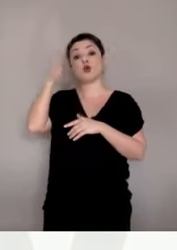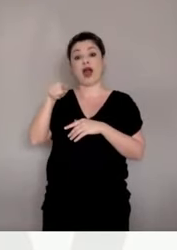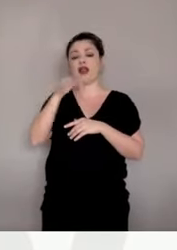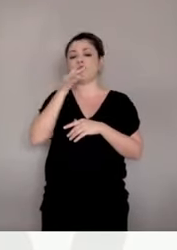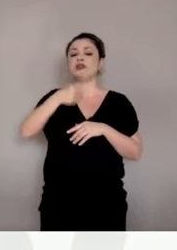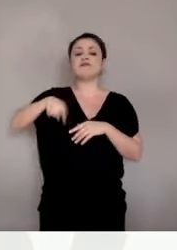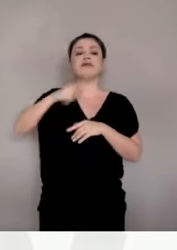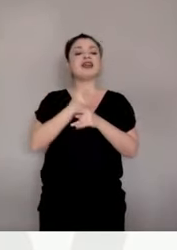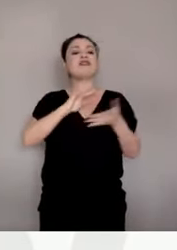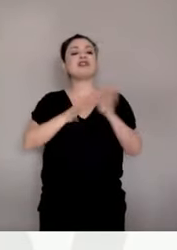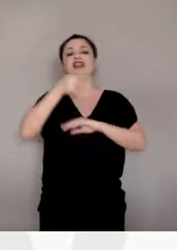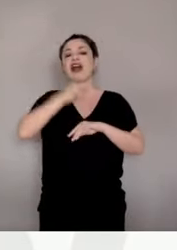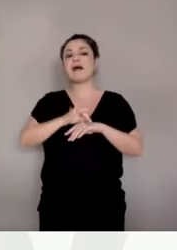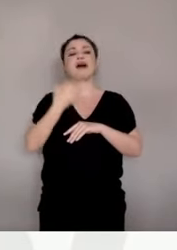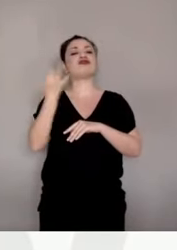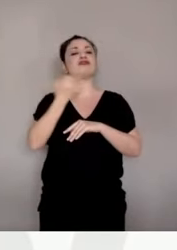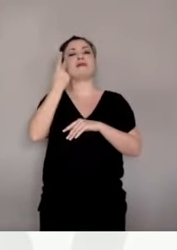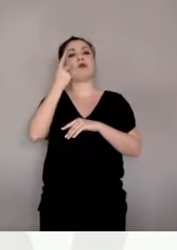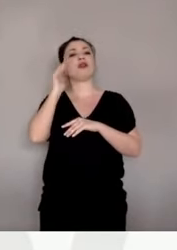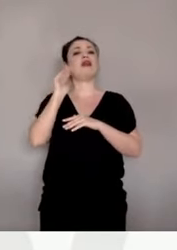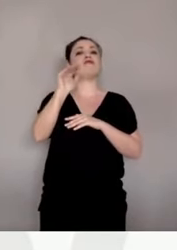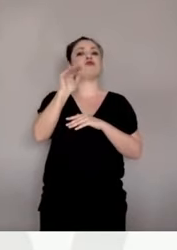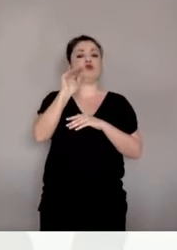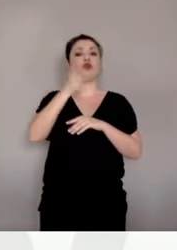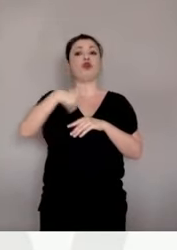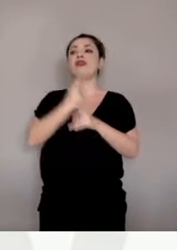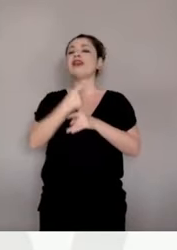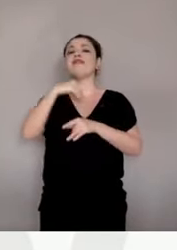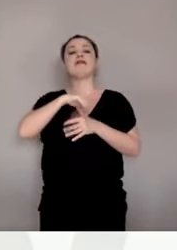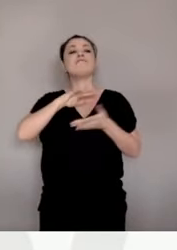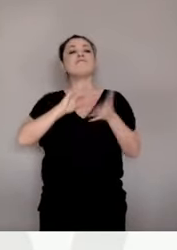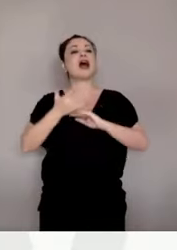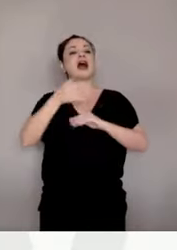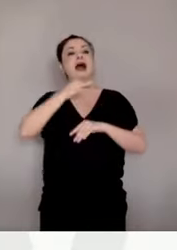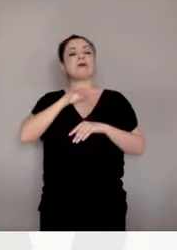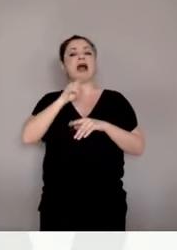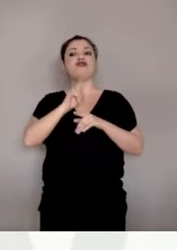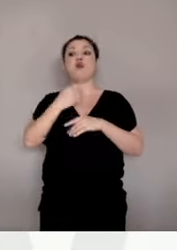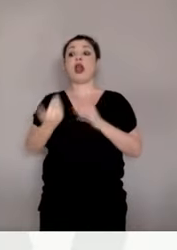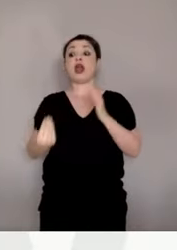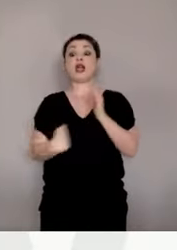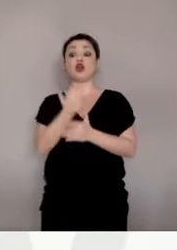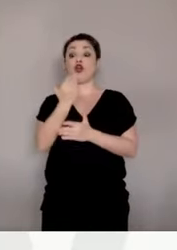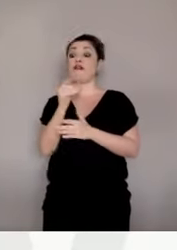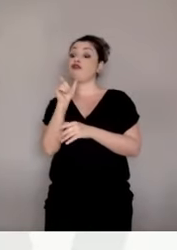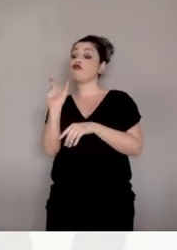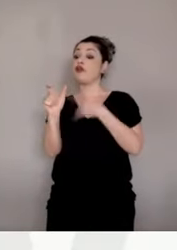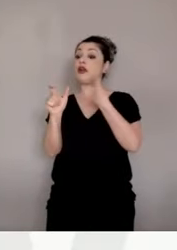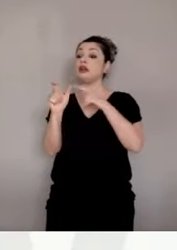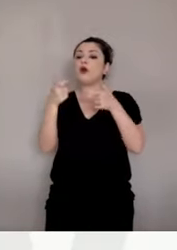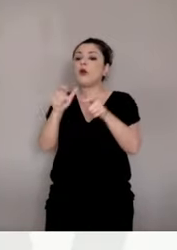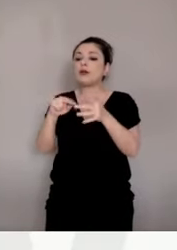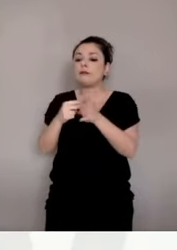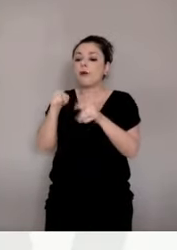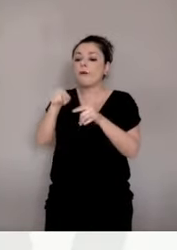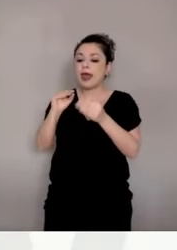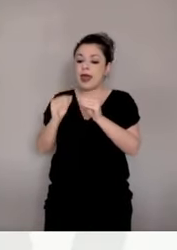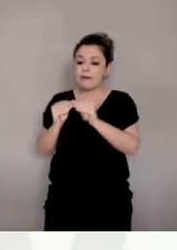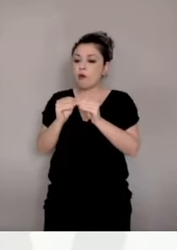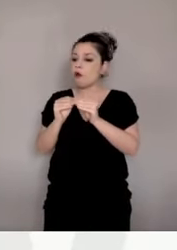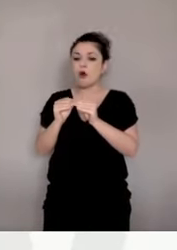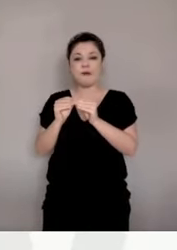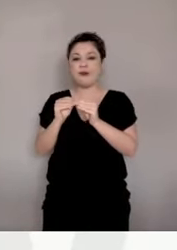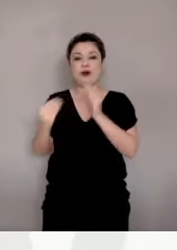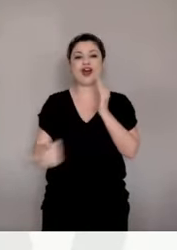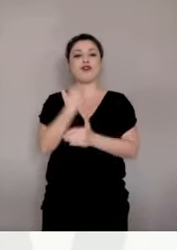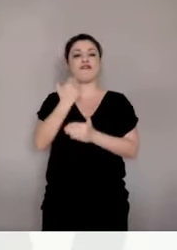guardare avanti, a capire che l'innovazione non è il problema specifico che stiamo affrontando, ma è l'insieme di tutti i saperi